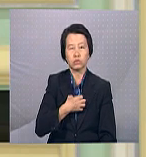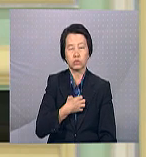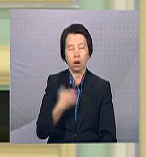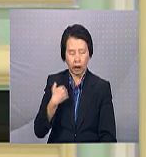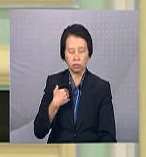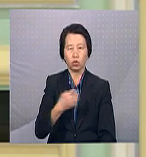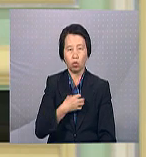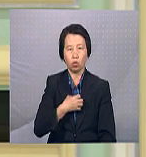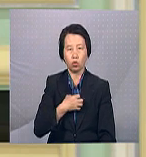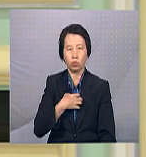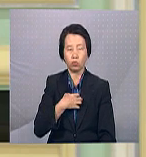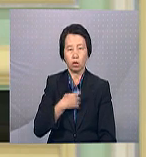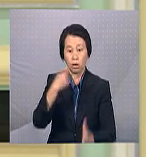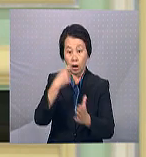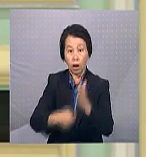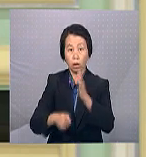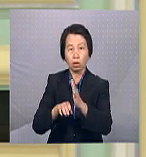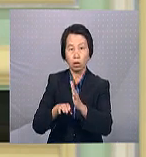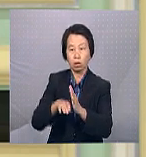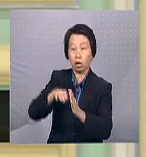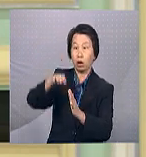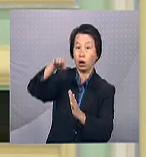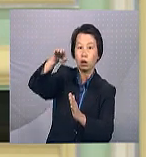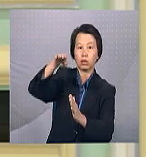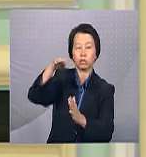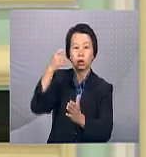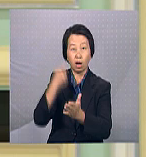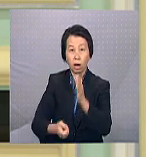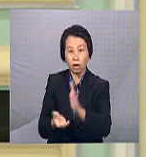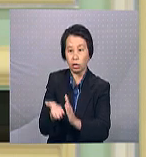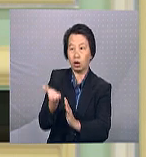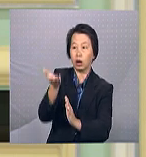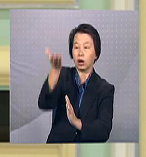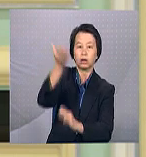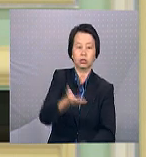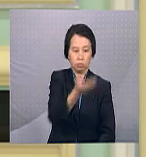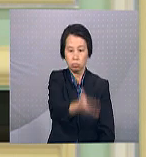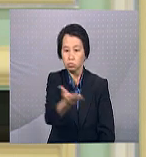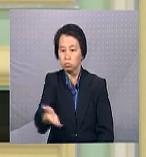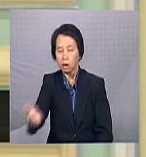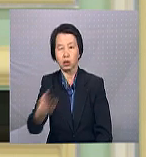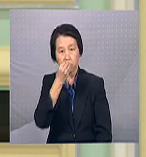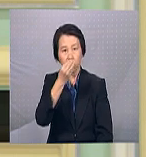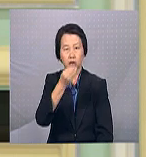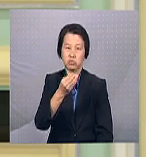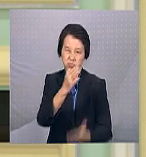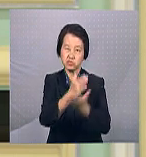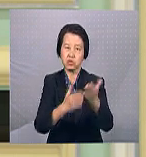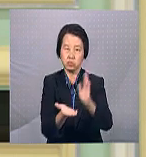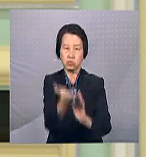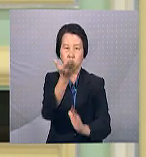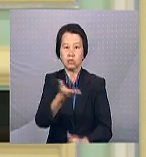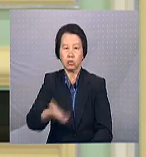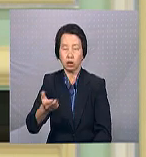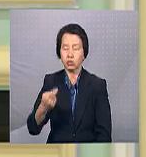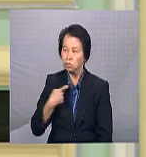kononnya ada kenaikan harga yang mendadak untuk setengah-setengah produk ataupun barangan makanan.